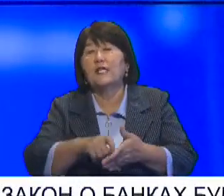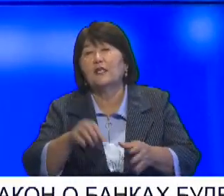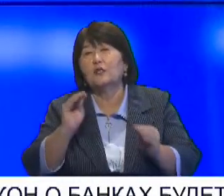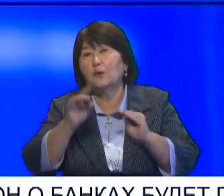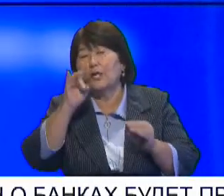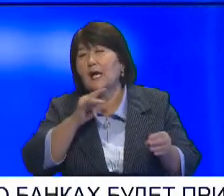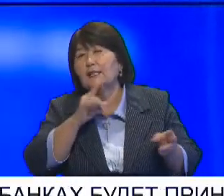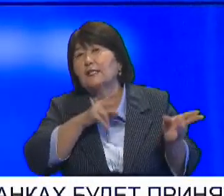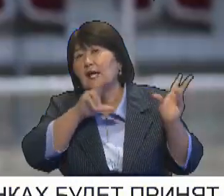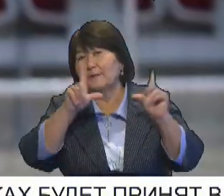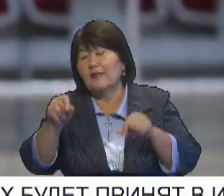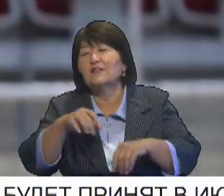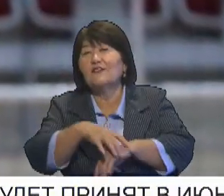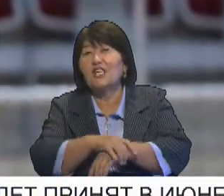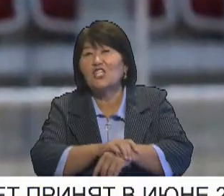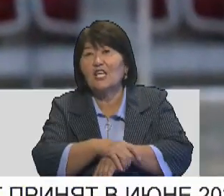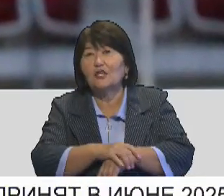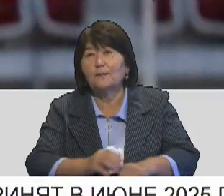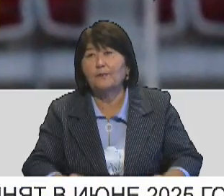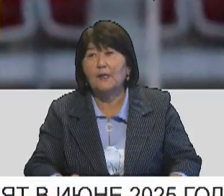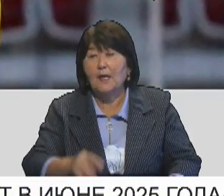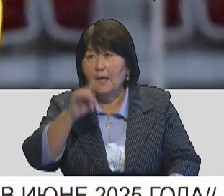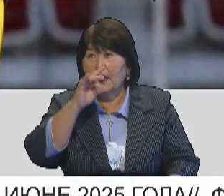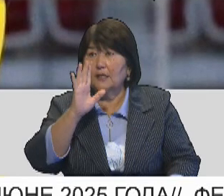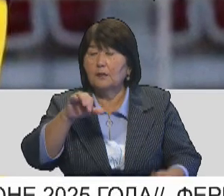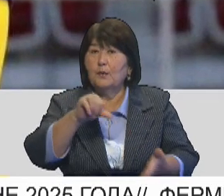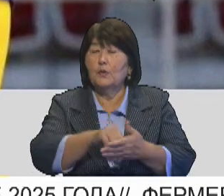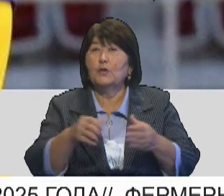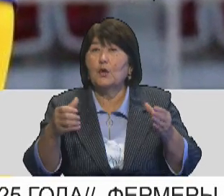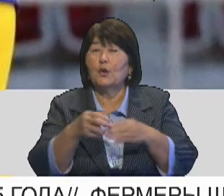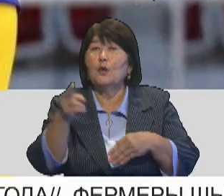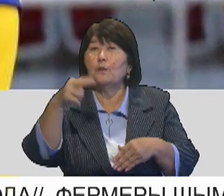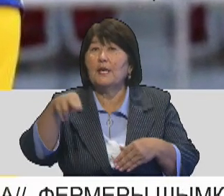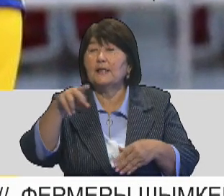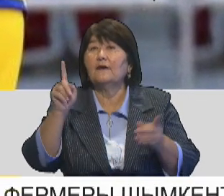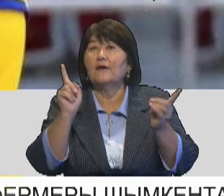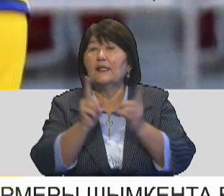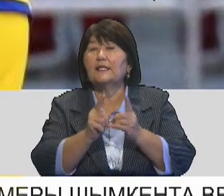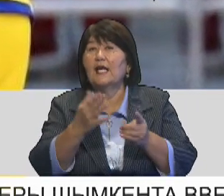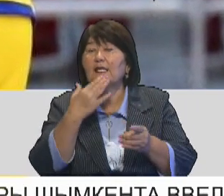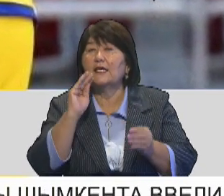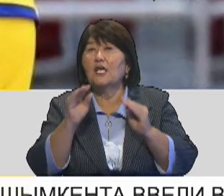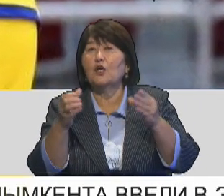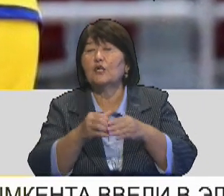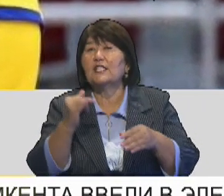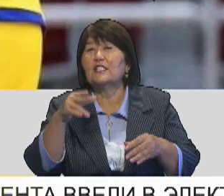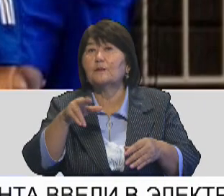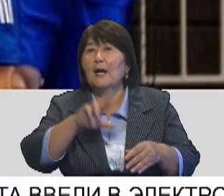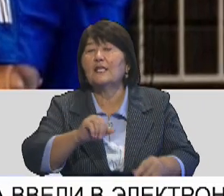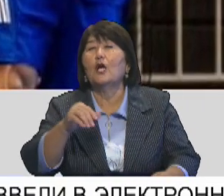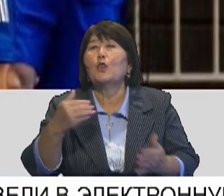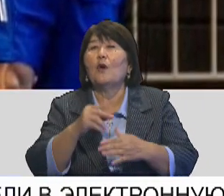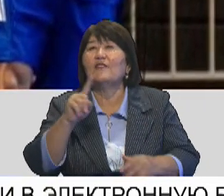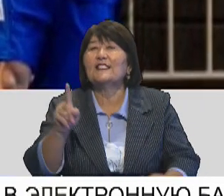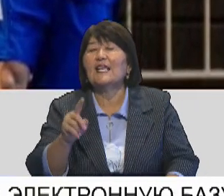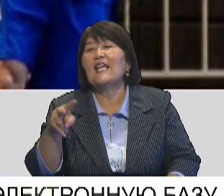отправилась Ташкент Казахстан будет выступать в группе Д и встретиться с национальными сборными Испании Новой Зеландии и